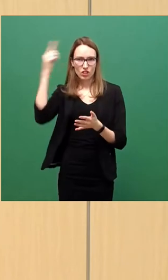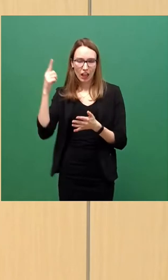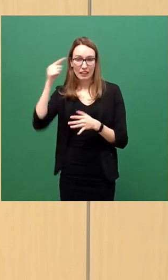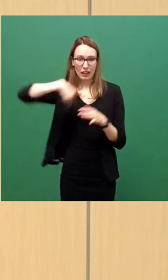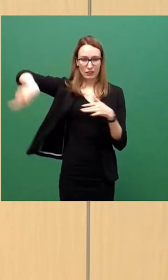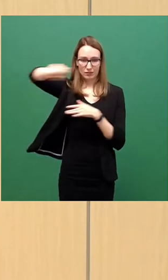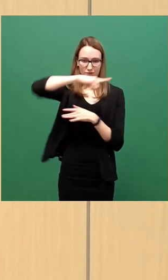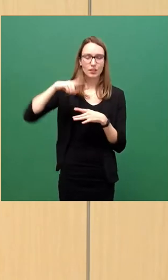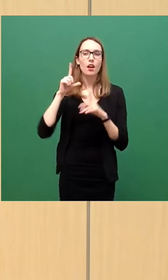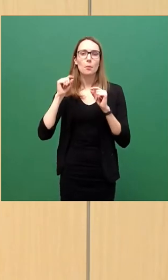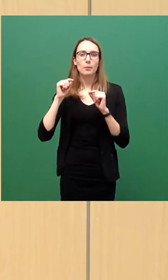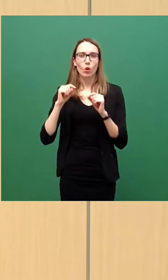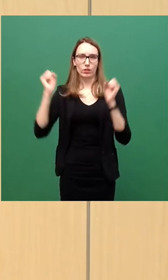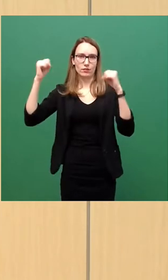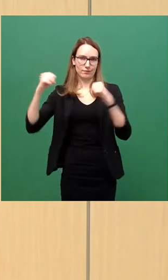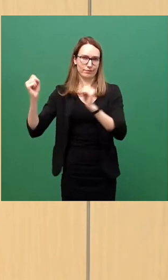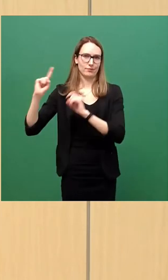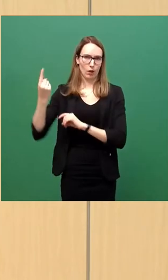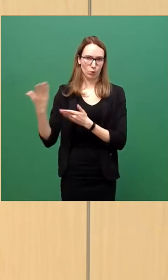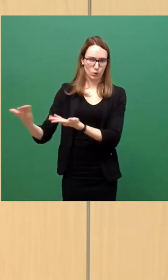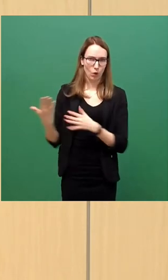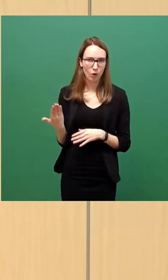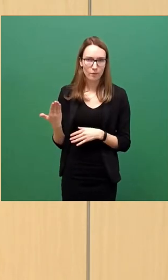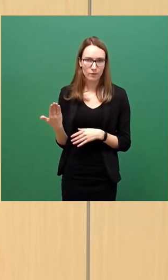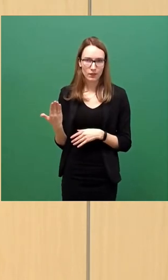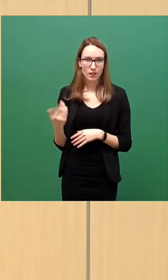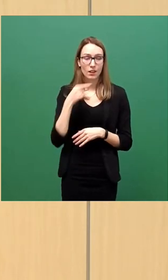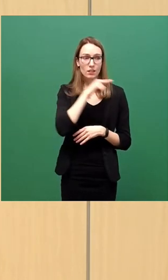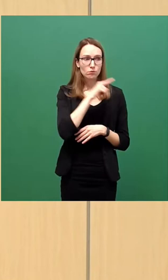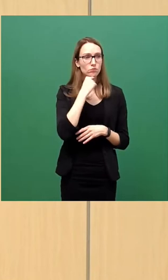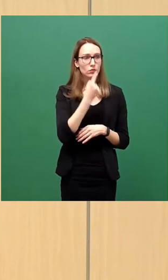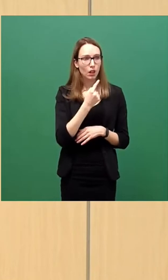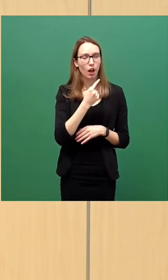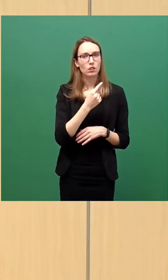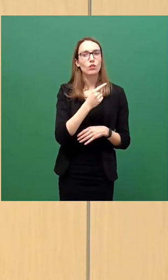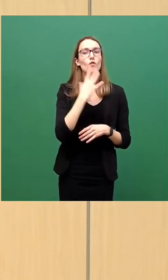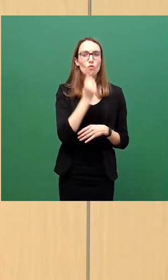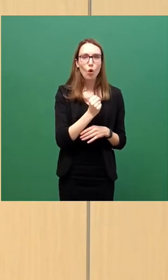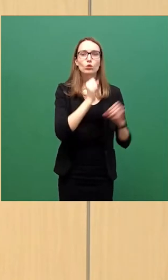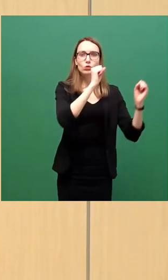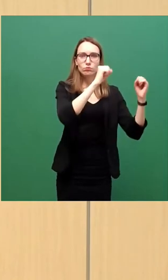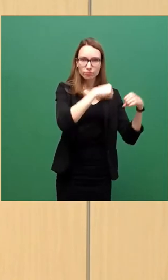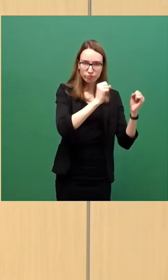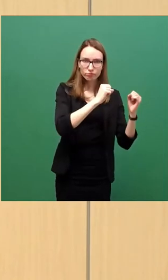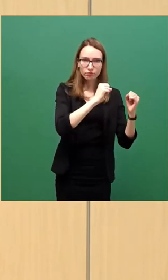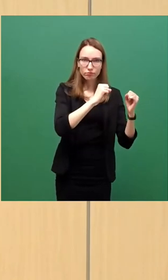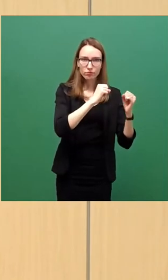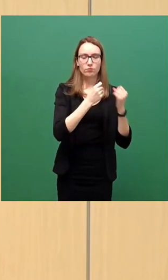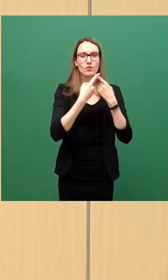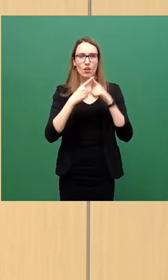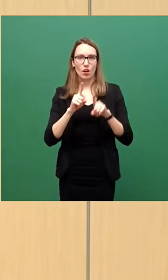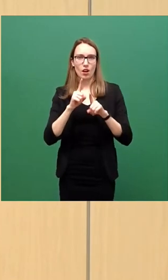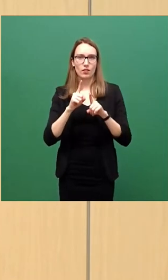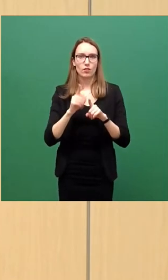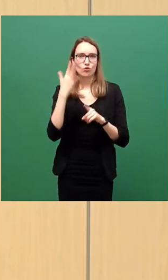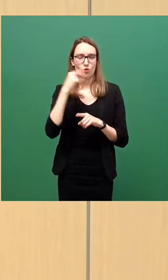heißt kurzum, Frau Wagner, Herr Vogt, Sie stimmen zu, Sie wollen das, genau wie Sie das schon woanders gemacht haben. Wir müssen nur